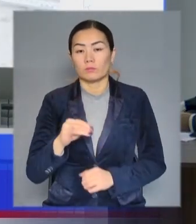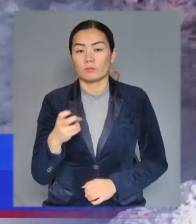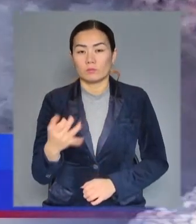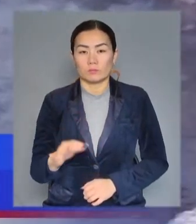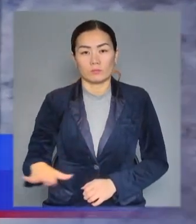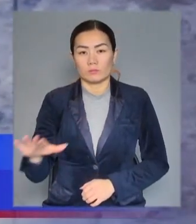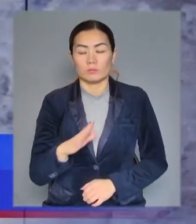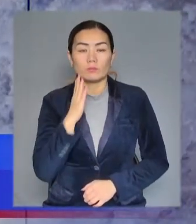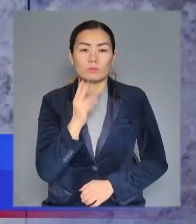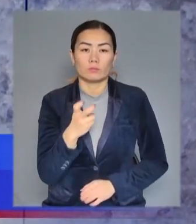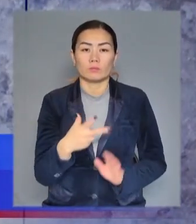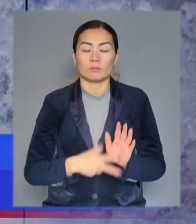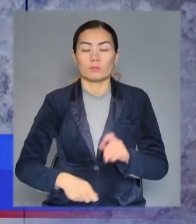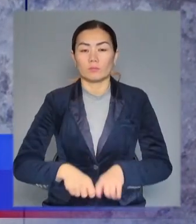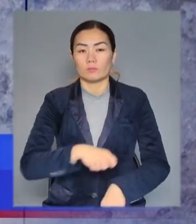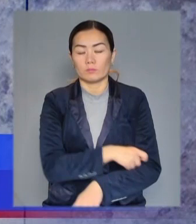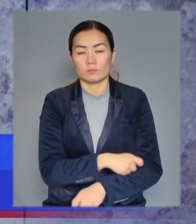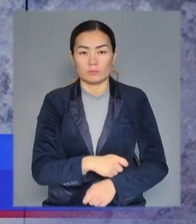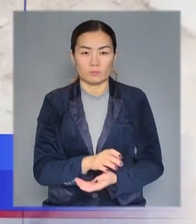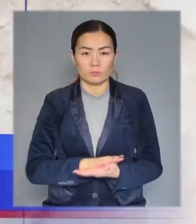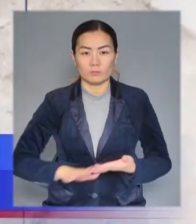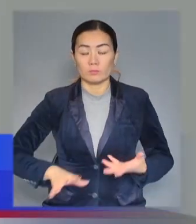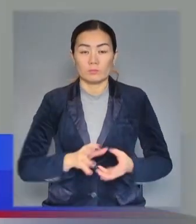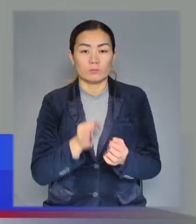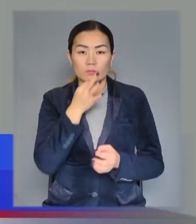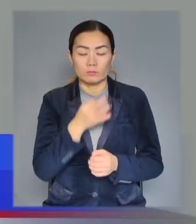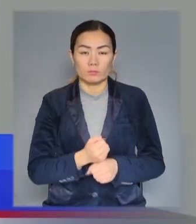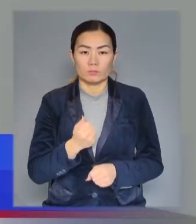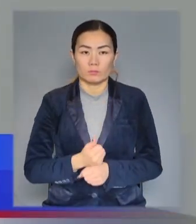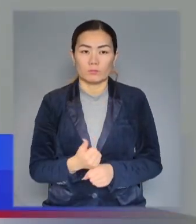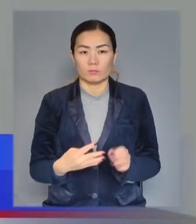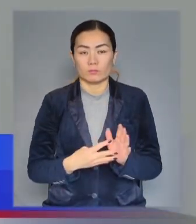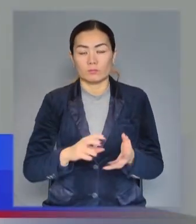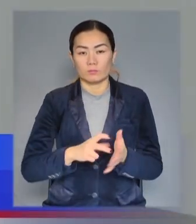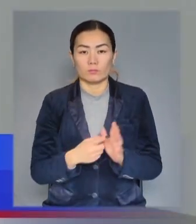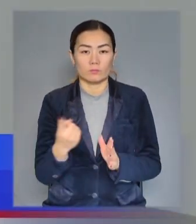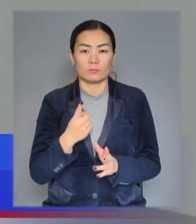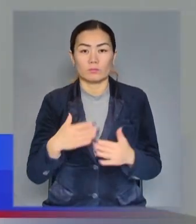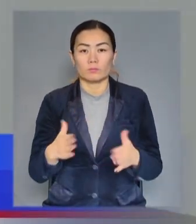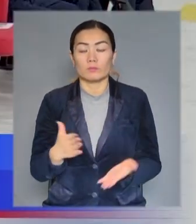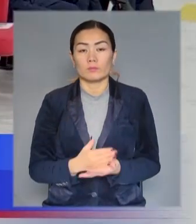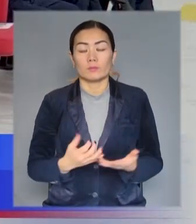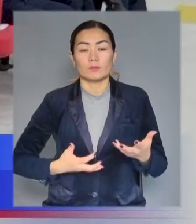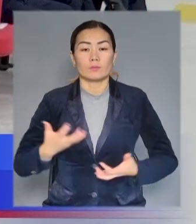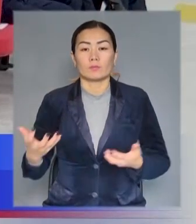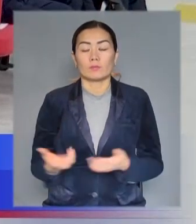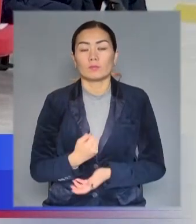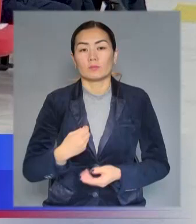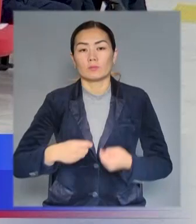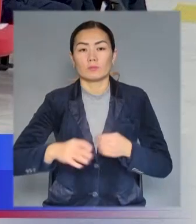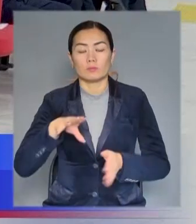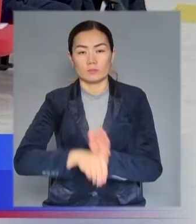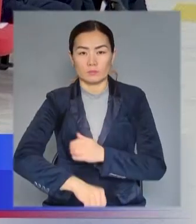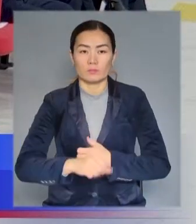бөлігінде жалғасып, шамамен 280 шаршы метр алаң қазылды. Осы кезге дейін бұл нысанда 9 бөлме мен бірнеше дәліз ашылған. Қазбадан табылған қыш ыдыстар